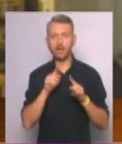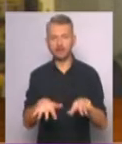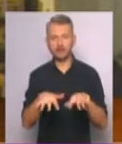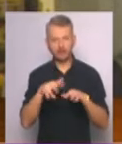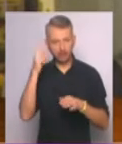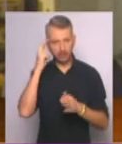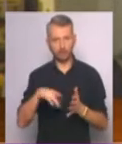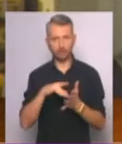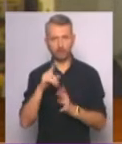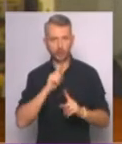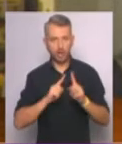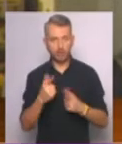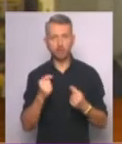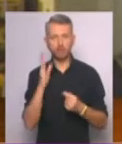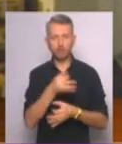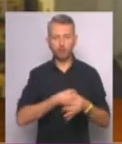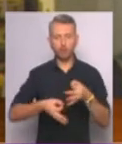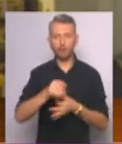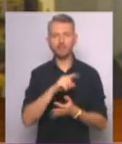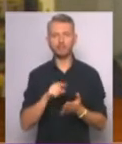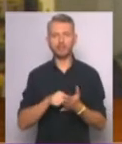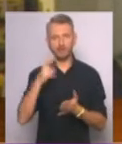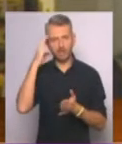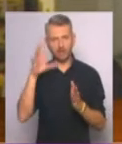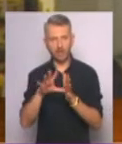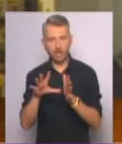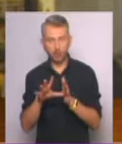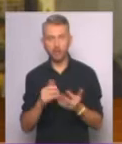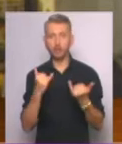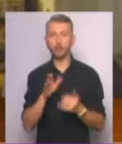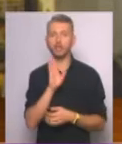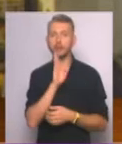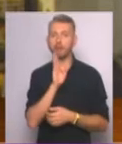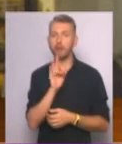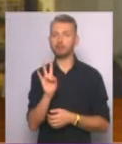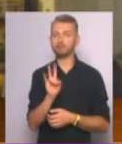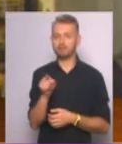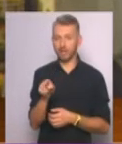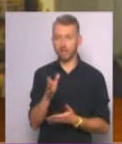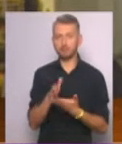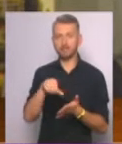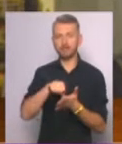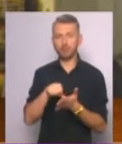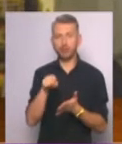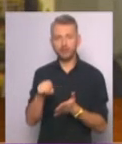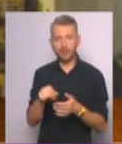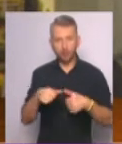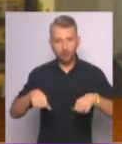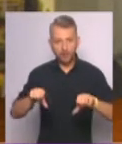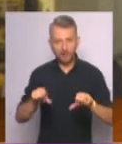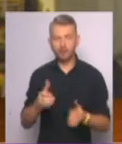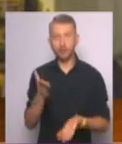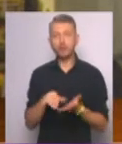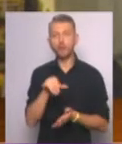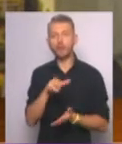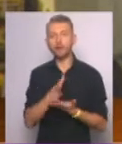міської ради, на якому буде обговорюватися питання «Київенерго». І сьогодні пані Наталія Манойленко є представницею саме цієї профільної комісії. Якщо у